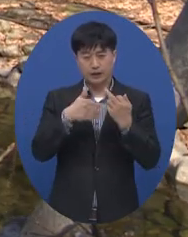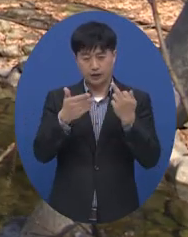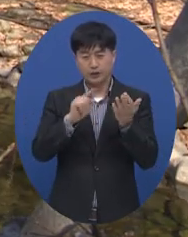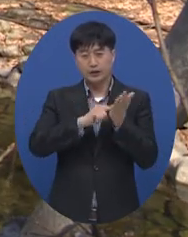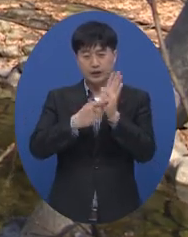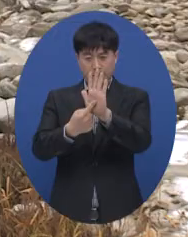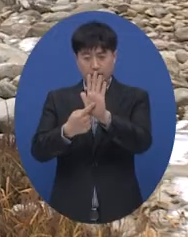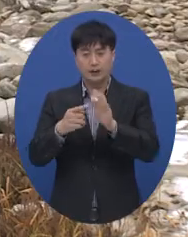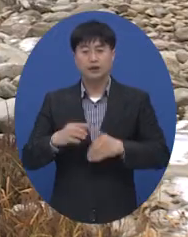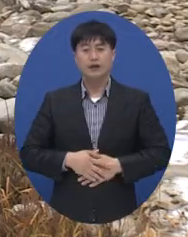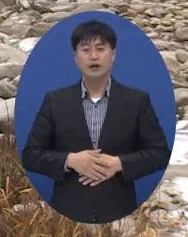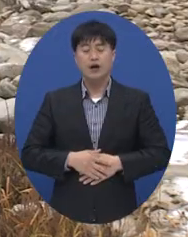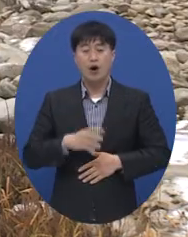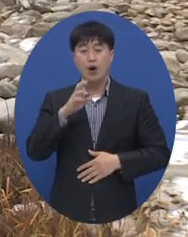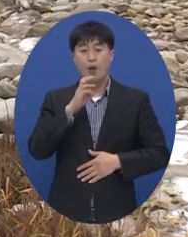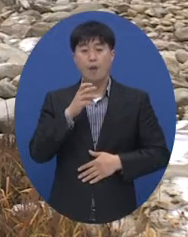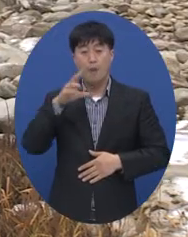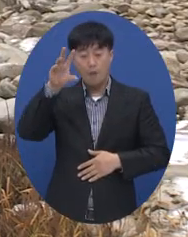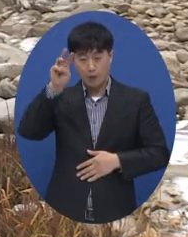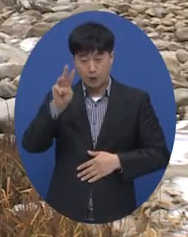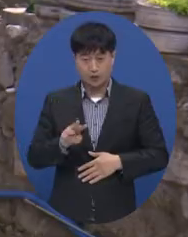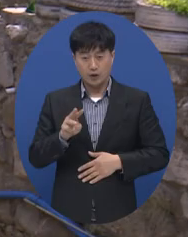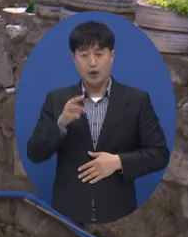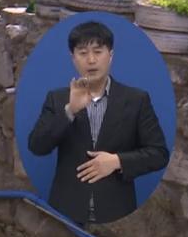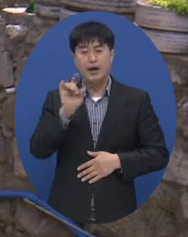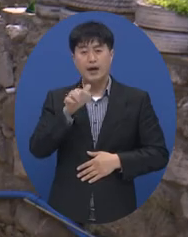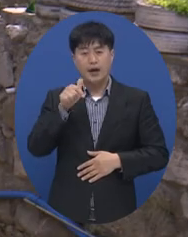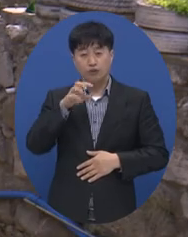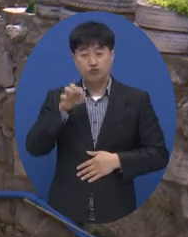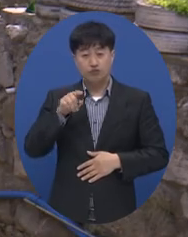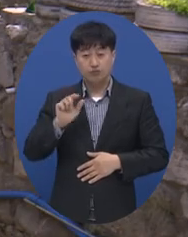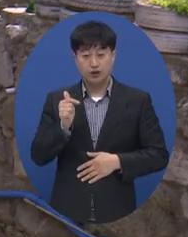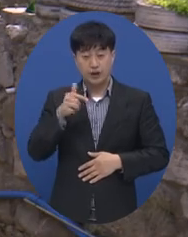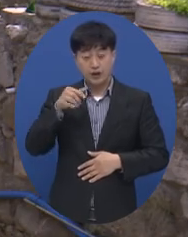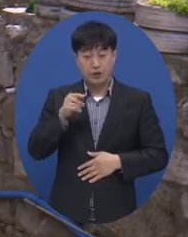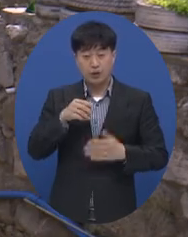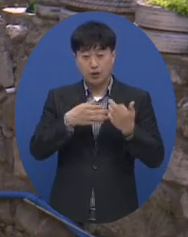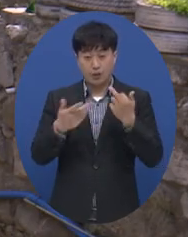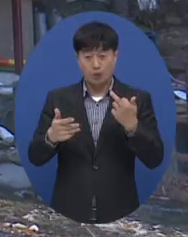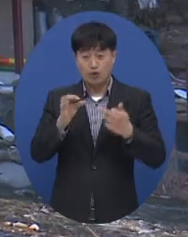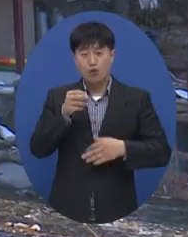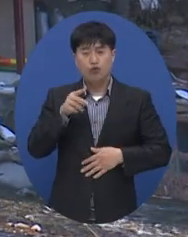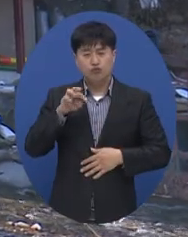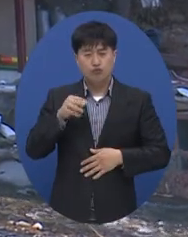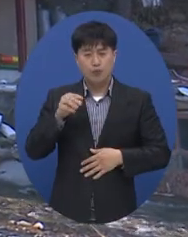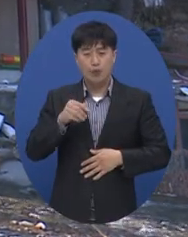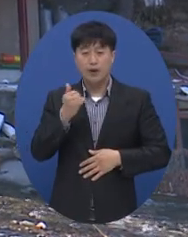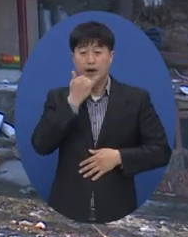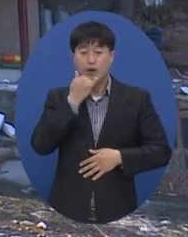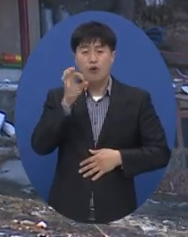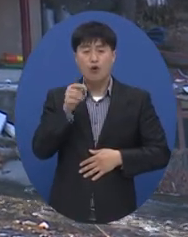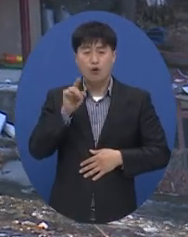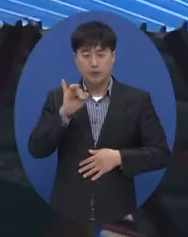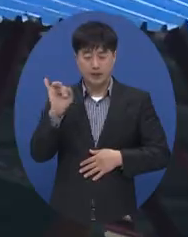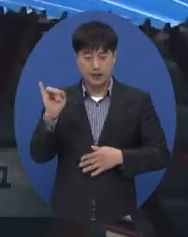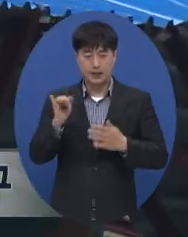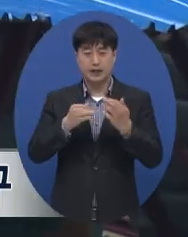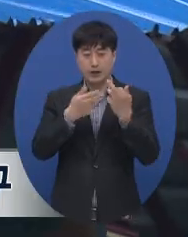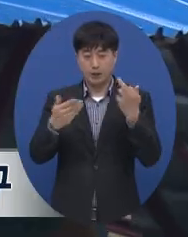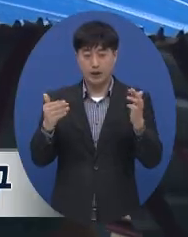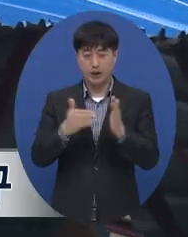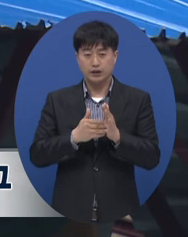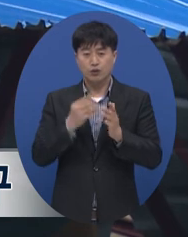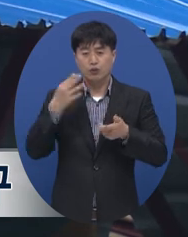드러납니다 포천 백운계곡 양주 석현 천 고비 꿀과 10 목 가평 어비계곡 까지